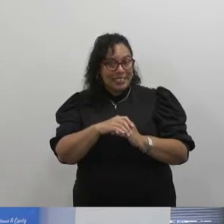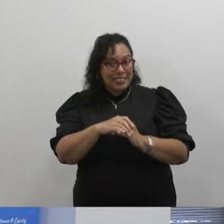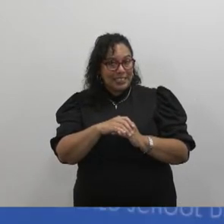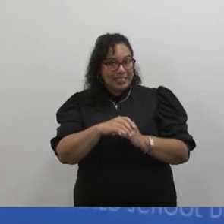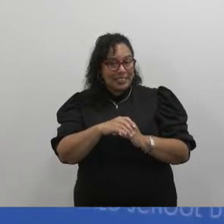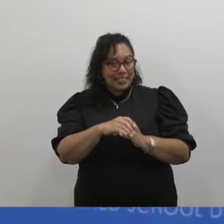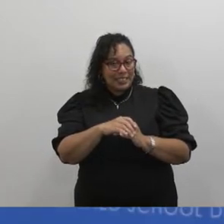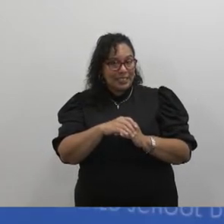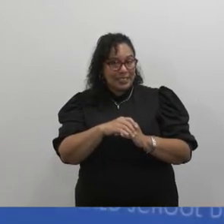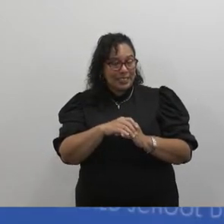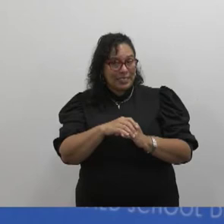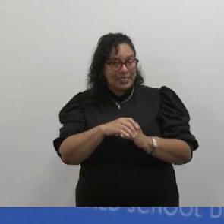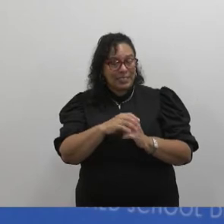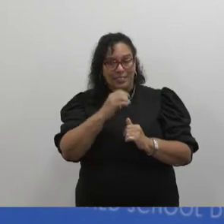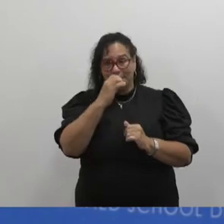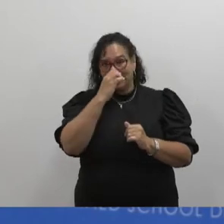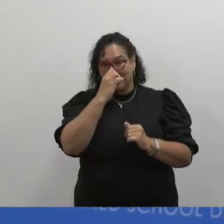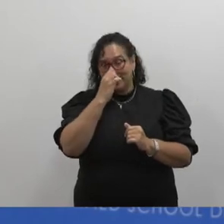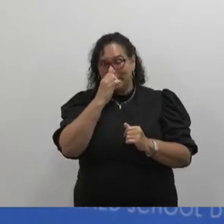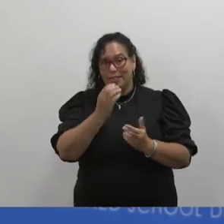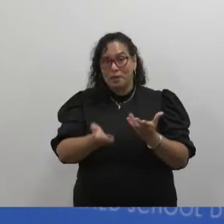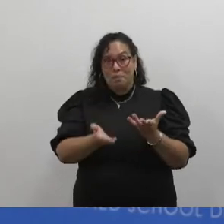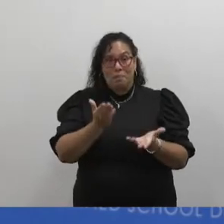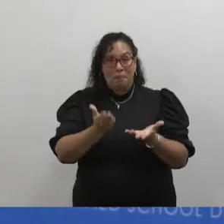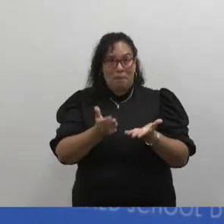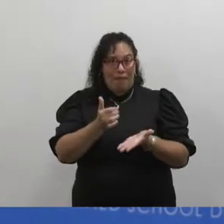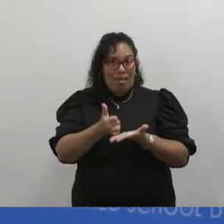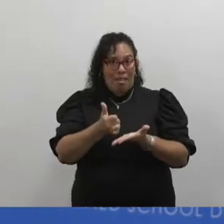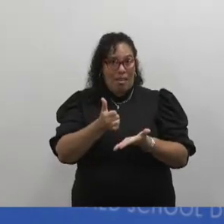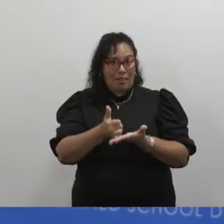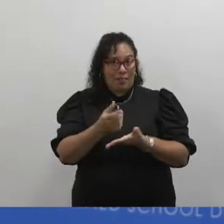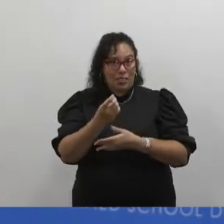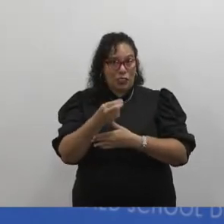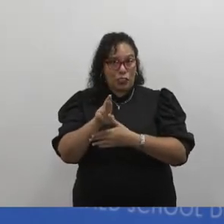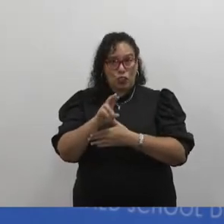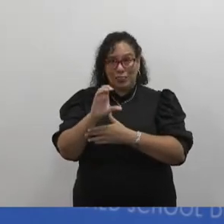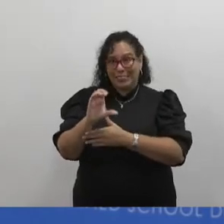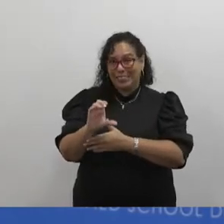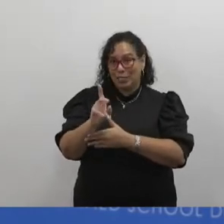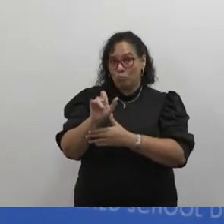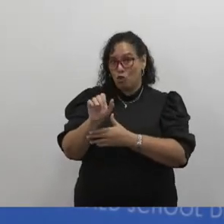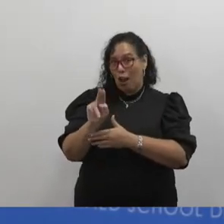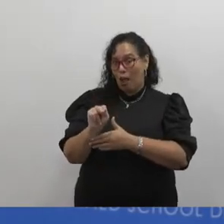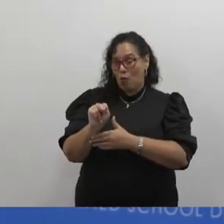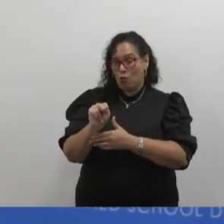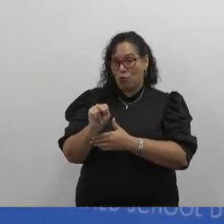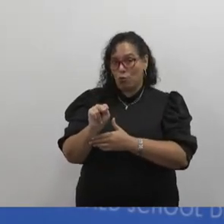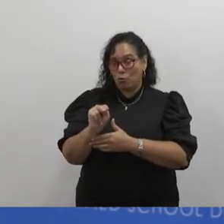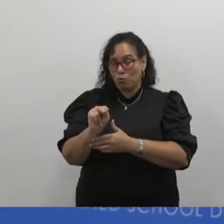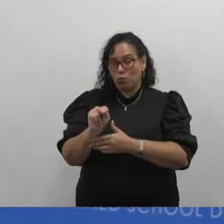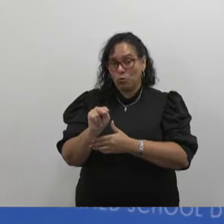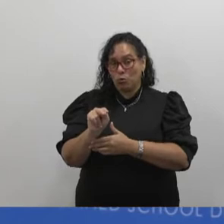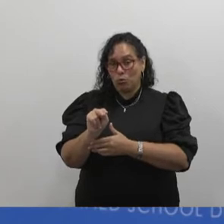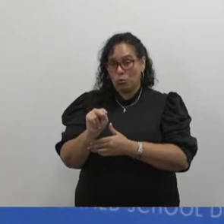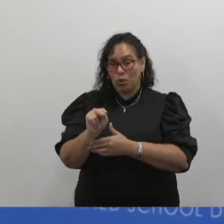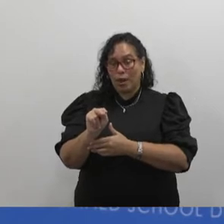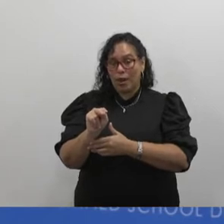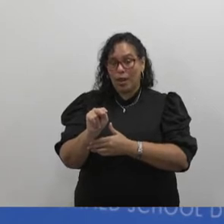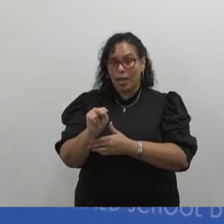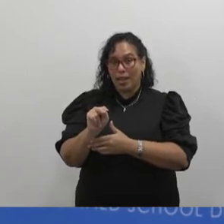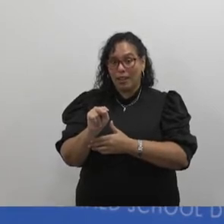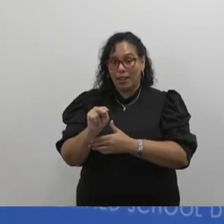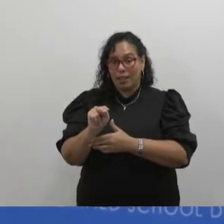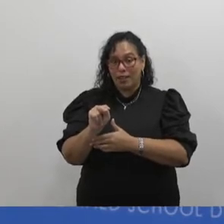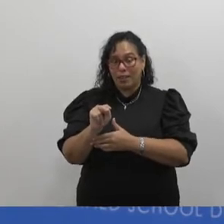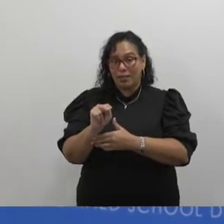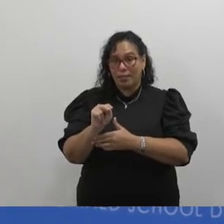giờ đã sai dương nâng chấp đam ăn ở quán viên được không khai bấm bay kiếm kết thả vía phải chia ai miền bây giờ xem